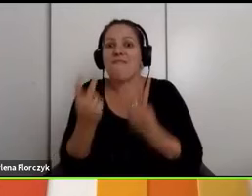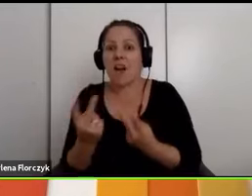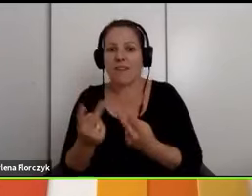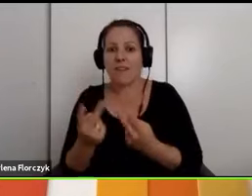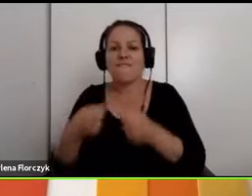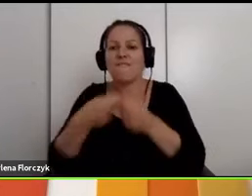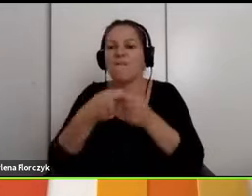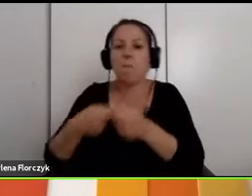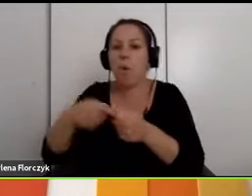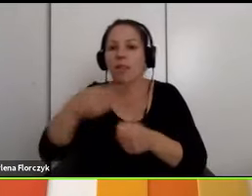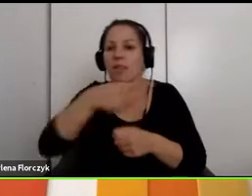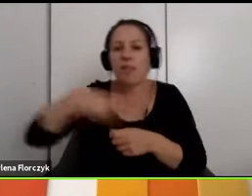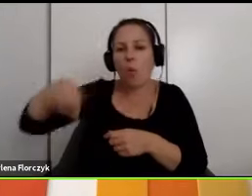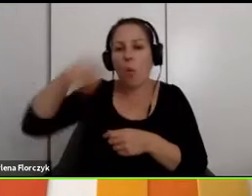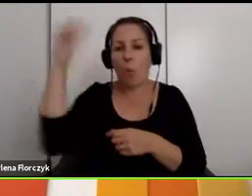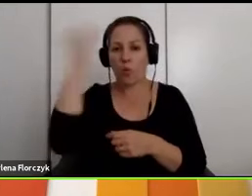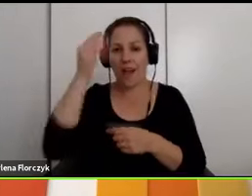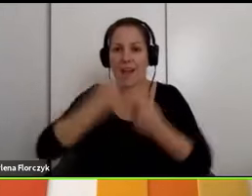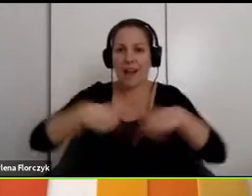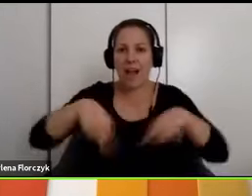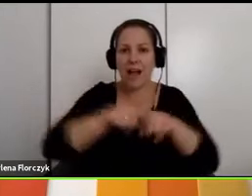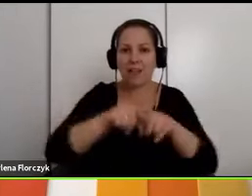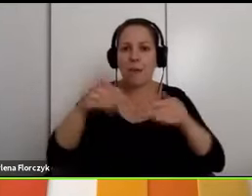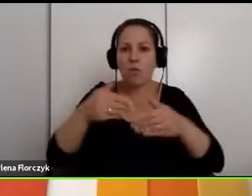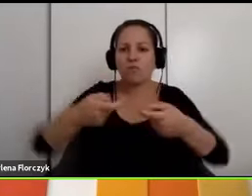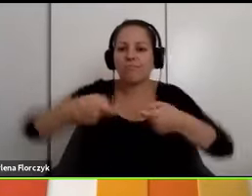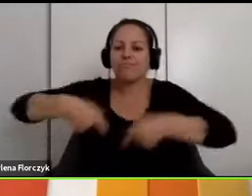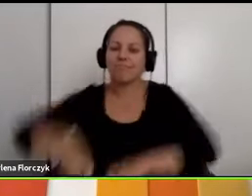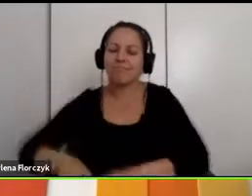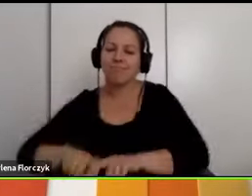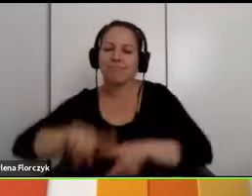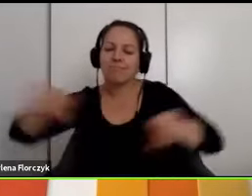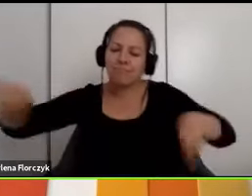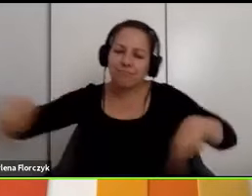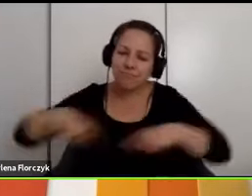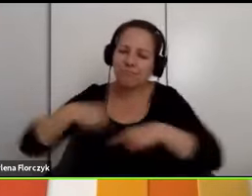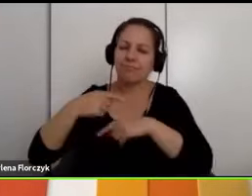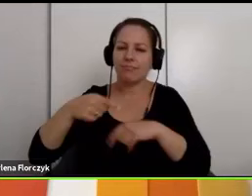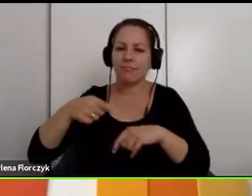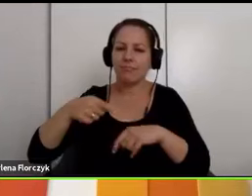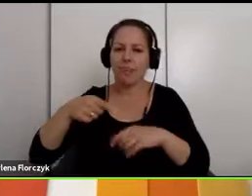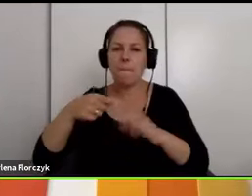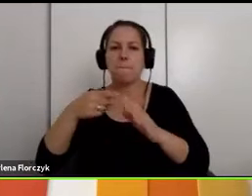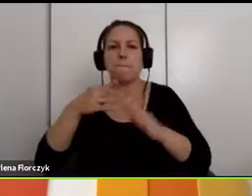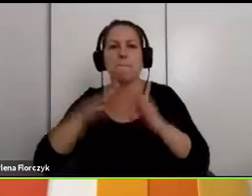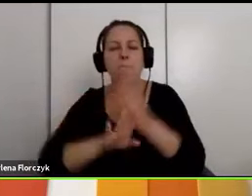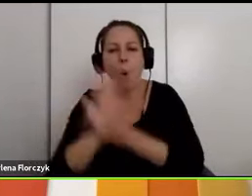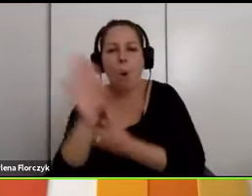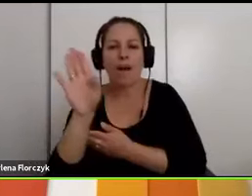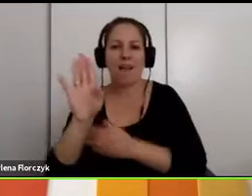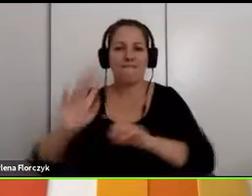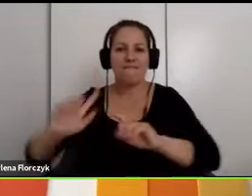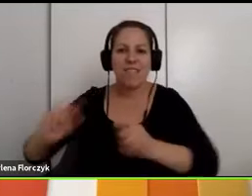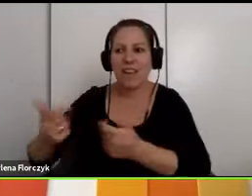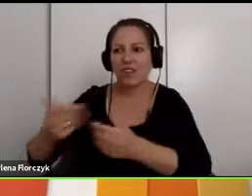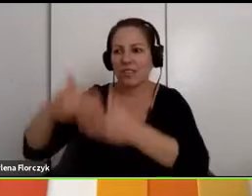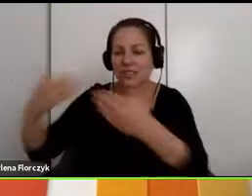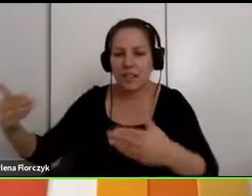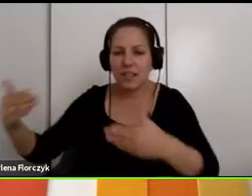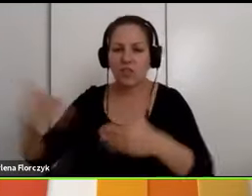wspólny uczniów, że klasa może razem usiąść nad jakimś pokazem, nad jakimś wydarzeniem scenicznym,